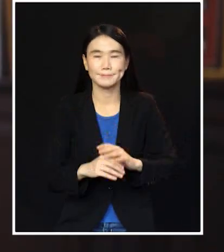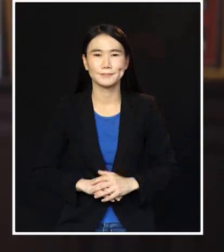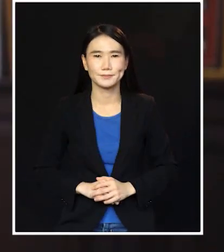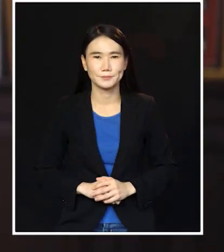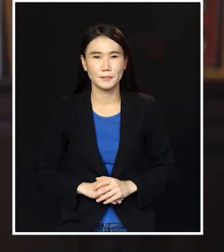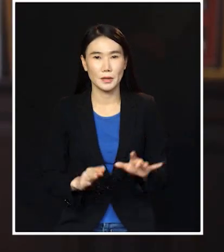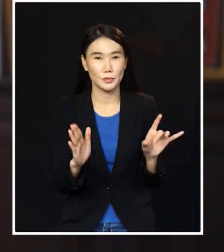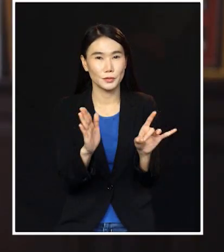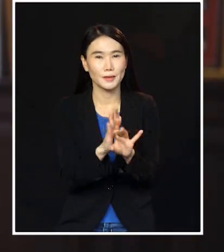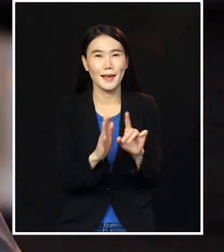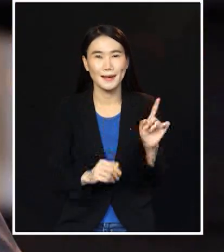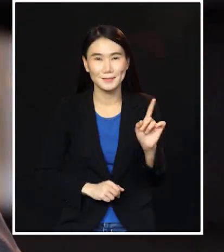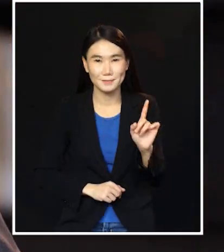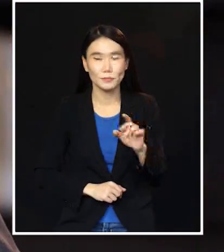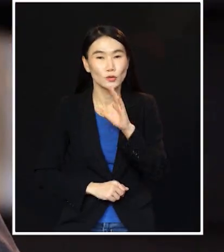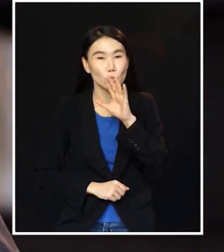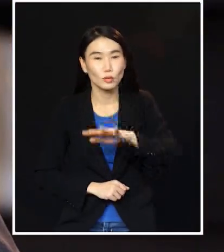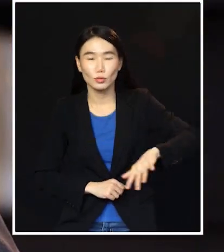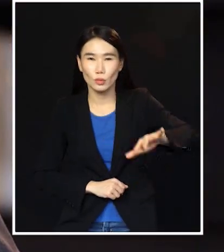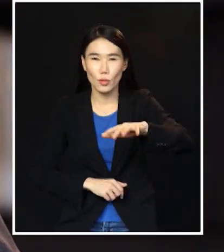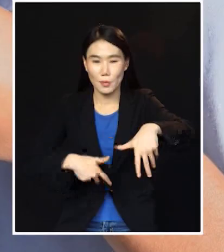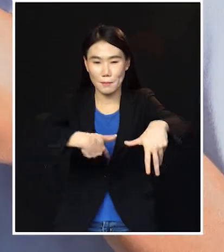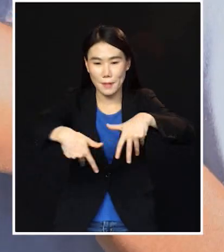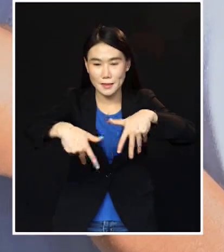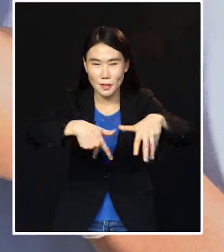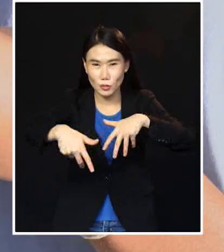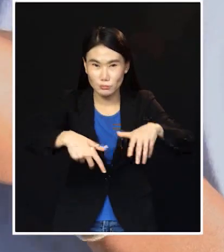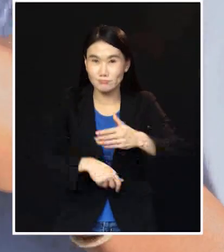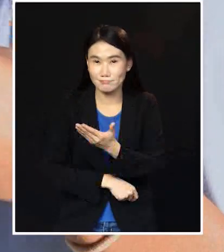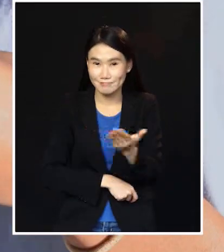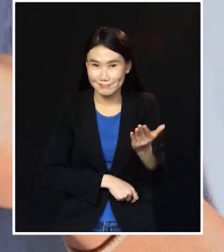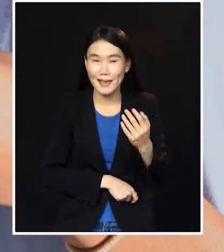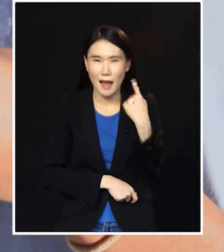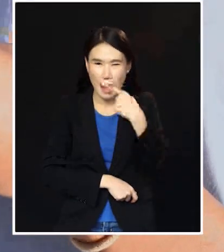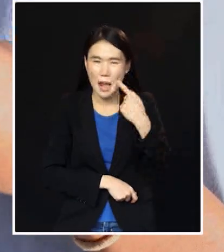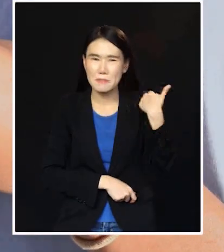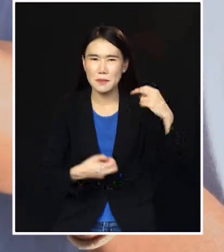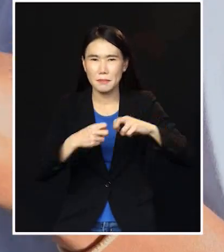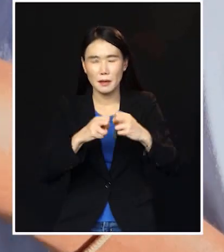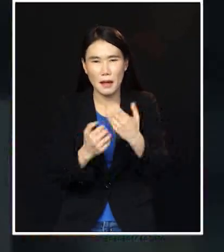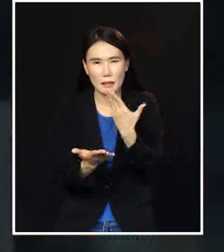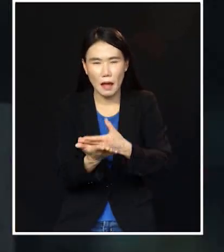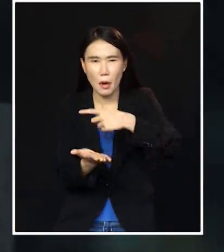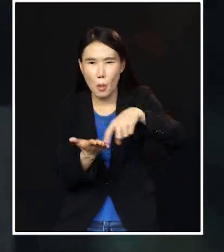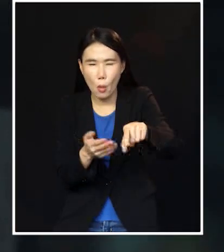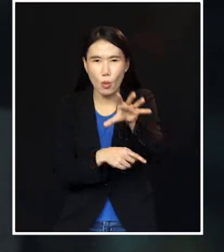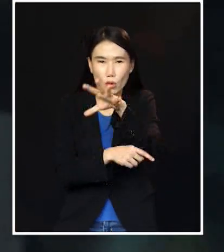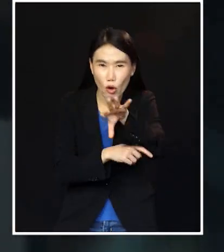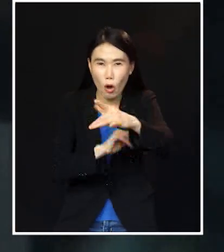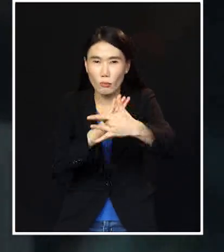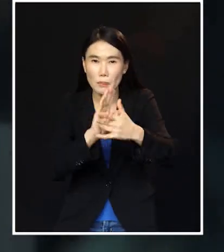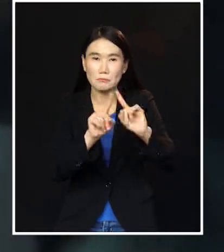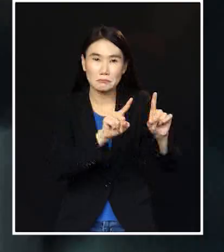ายของประเทศไทยอย่างชัดเจนและสุดท้ายนะครับถ้าท่านประชาชนท่านใดที่ประสบภัยทางเทคโนโ